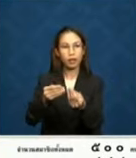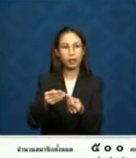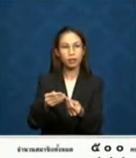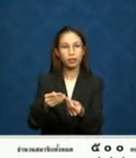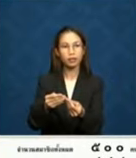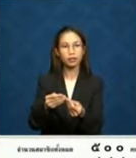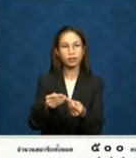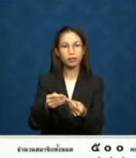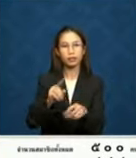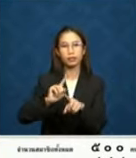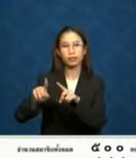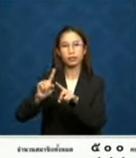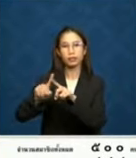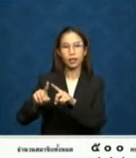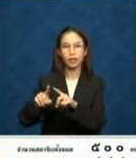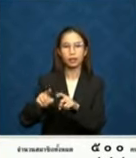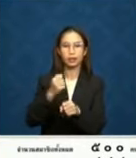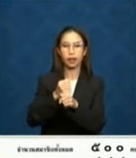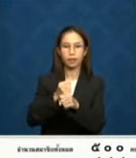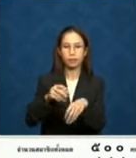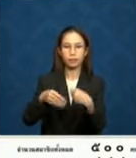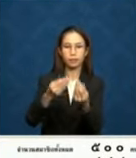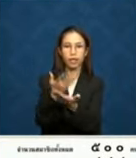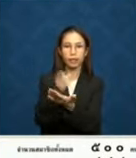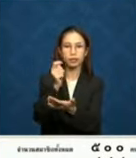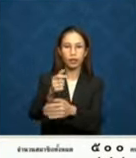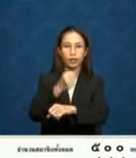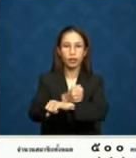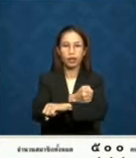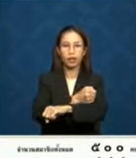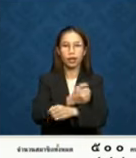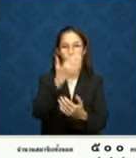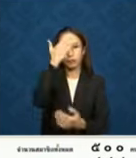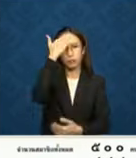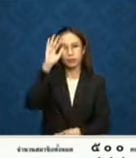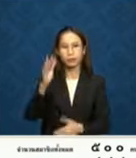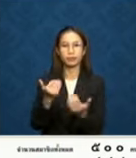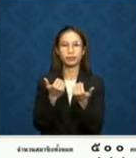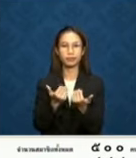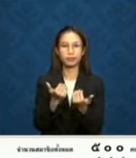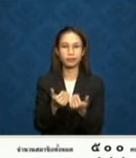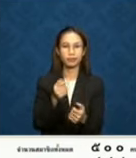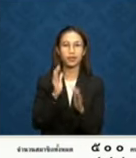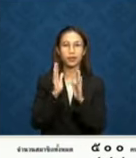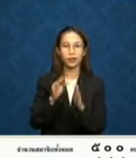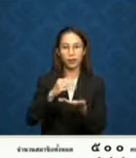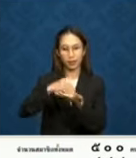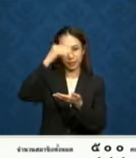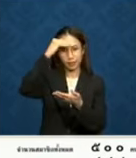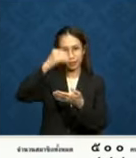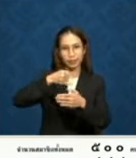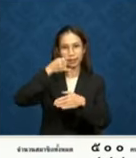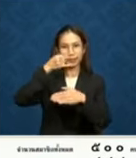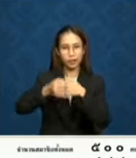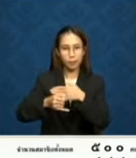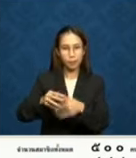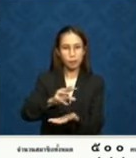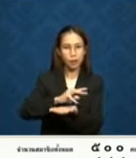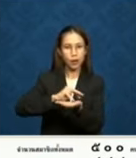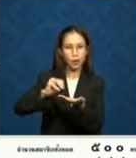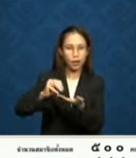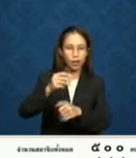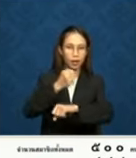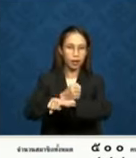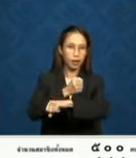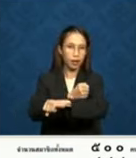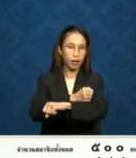รับในสงต่างๆในการสร้างงานเพราะมัในปัจุบันนี้จะมีคนจบจากสถาบัการศึกษาจะมีแ